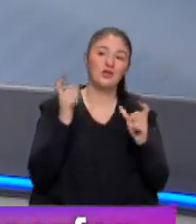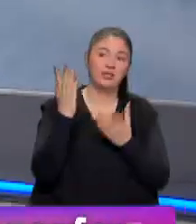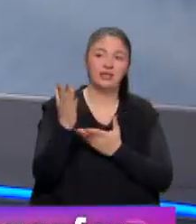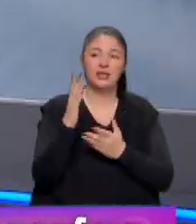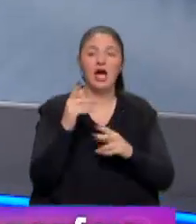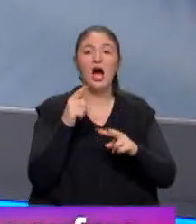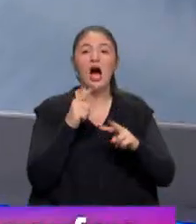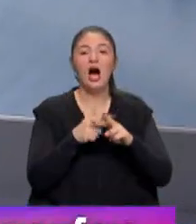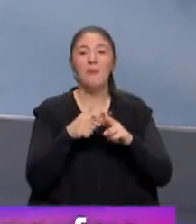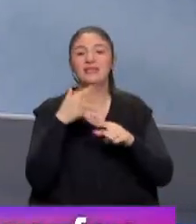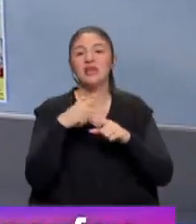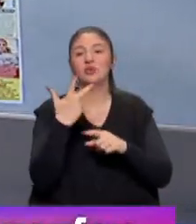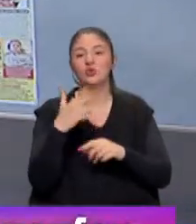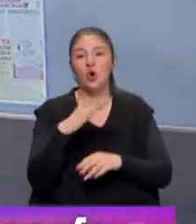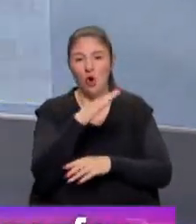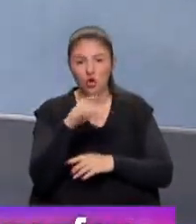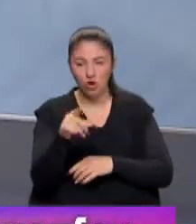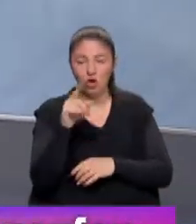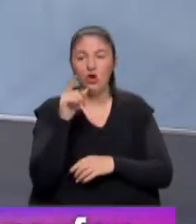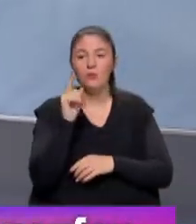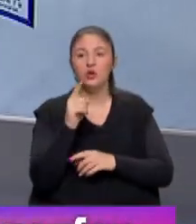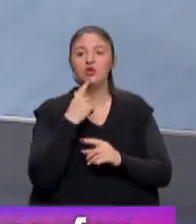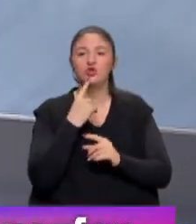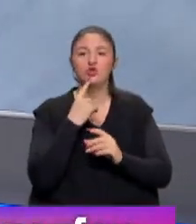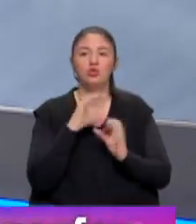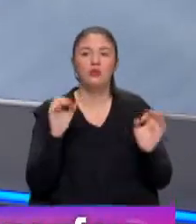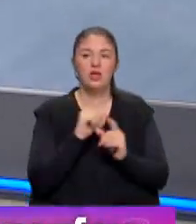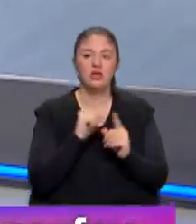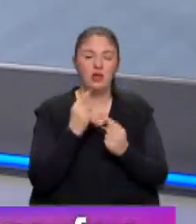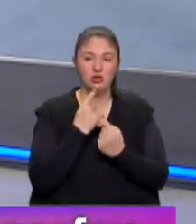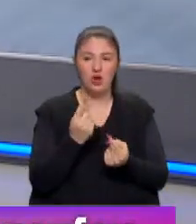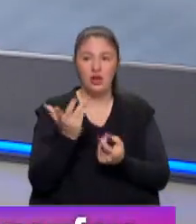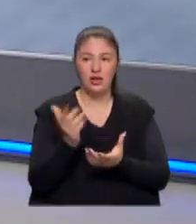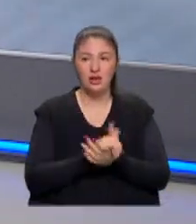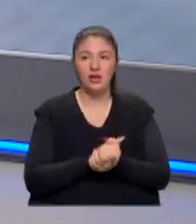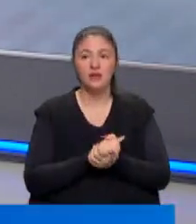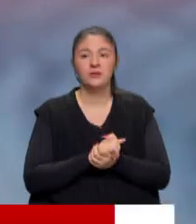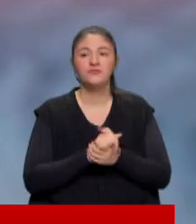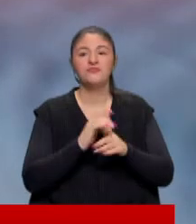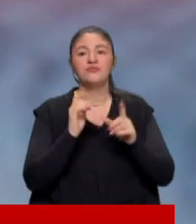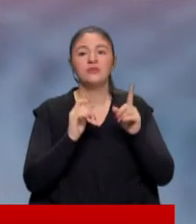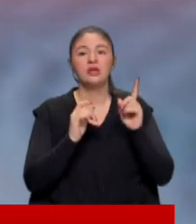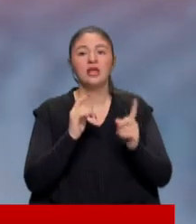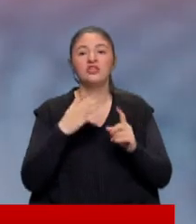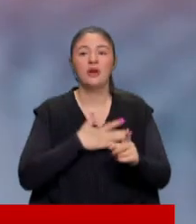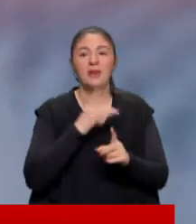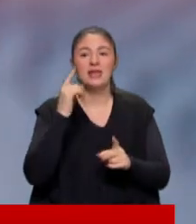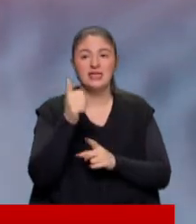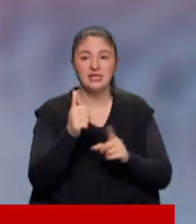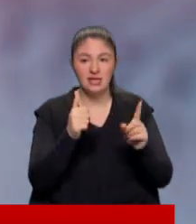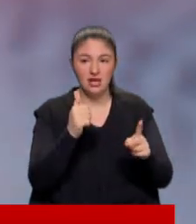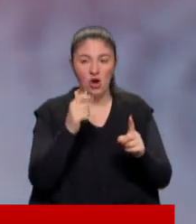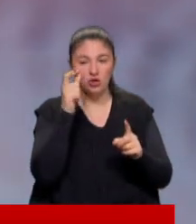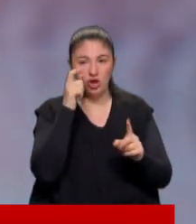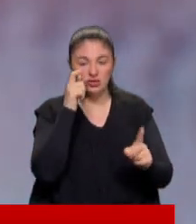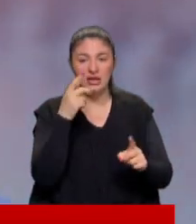manşetindeydi. Ahmet Zeki Üçok, o da şu cümlelerle itirazını iletti. CHP lideri Özgür Özel 2024 yerel